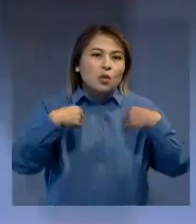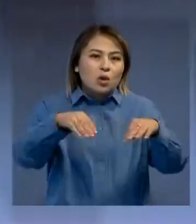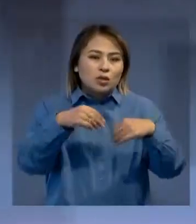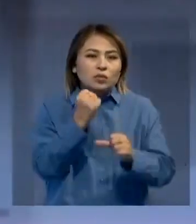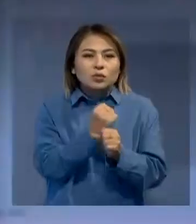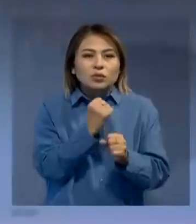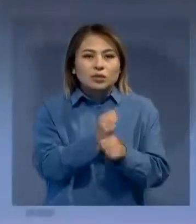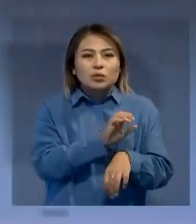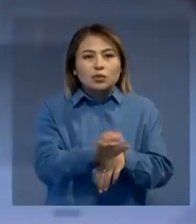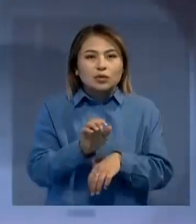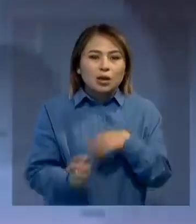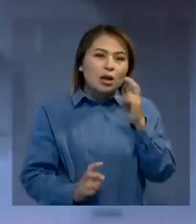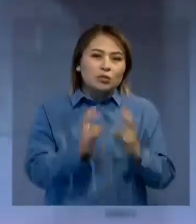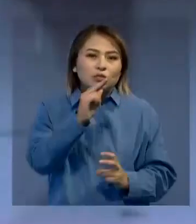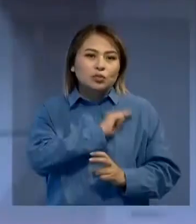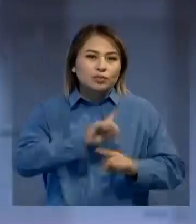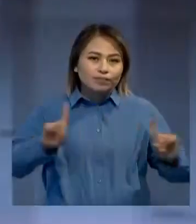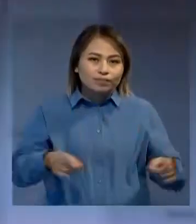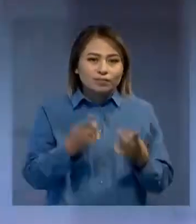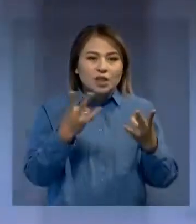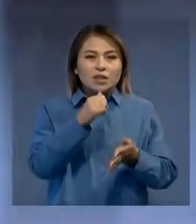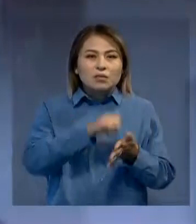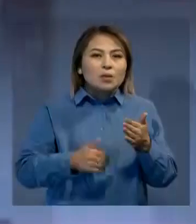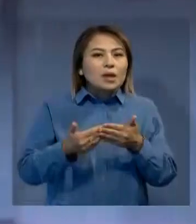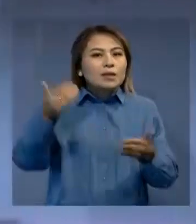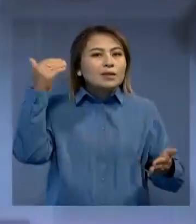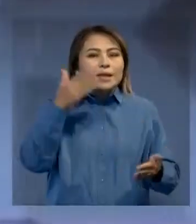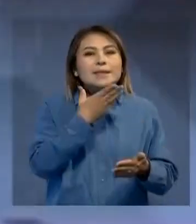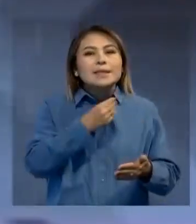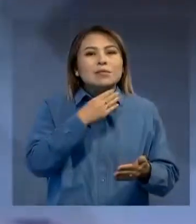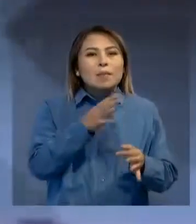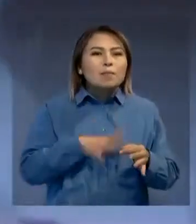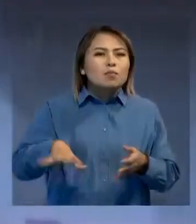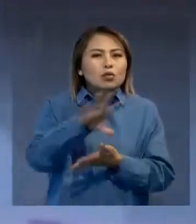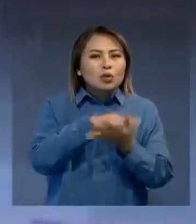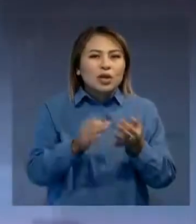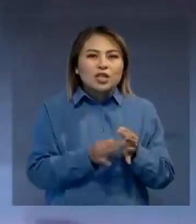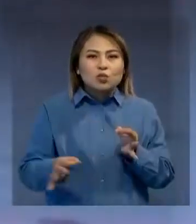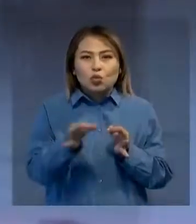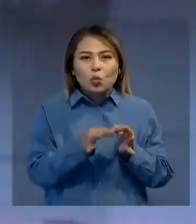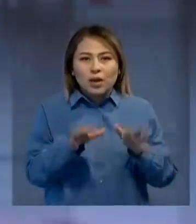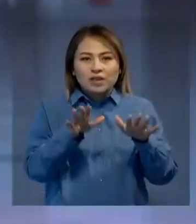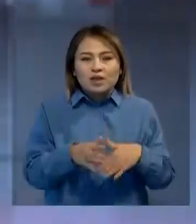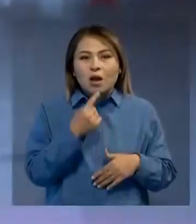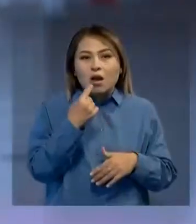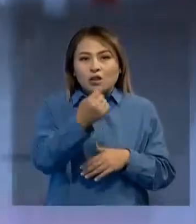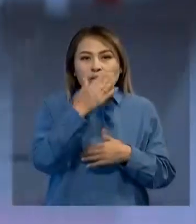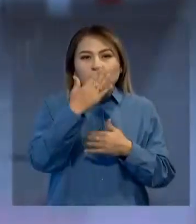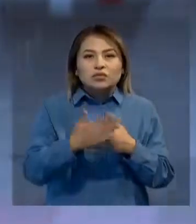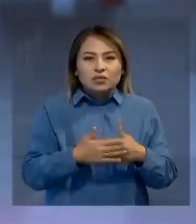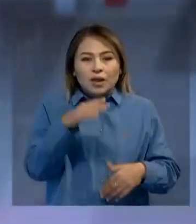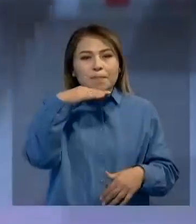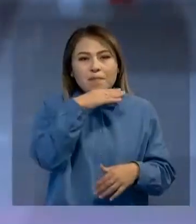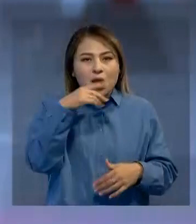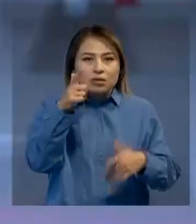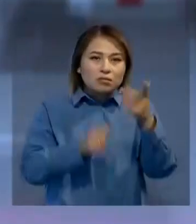өнімдерін өңдейтін кәсіпорындардың жұмысын жандандыру керек, себебі кезінде Семей өңірі бүкіл республикаға тіпті алыс жақын шетелдерге ет, сүт, тері,